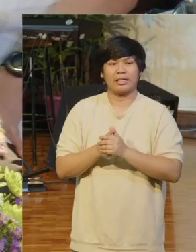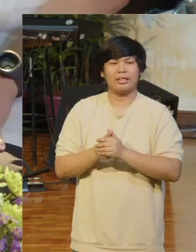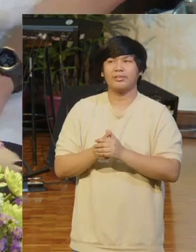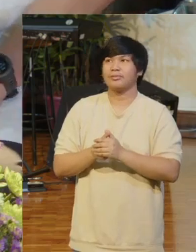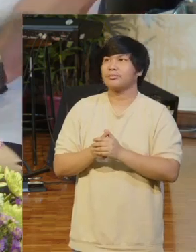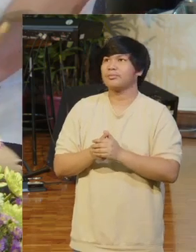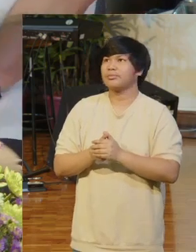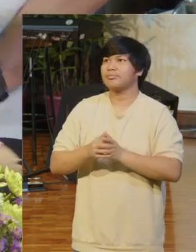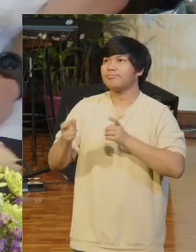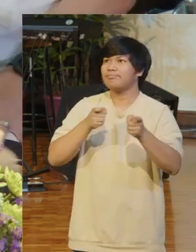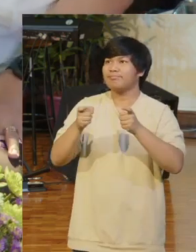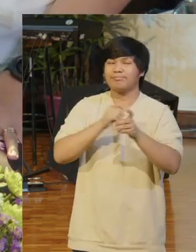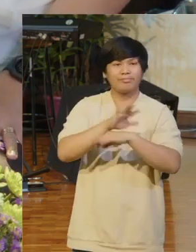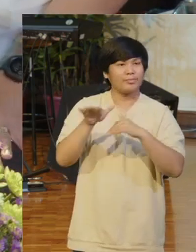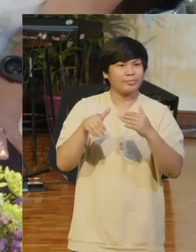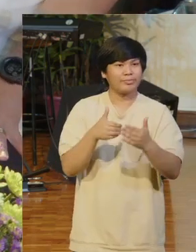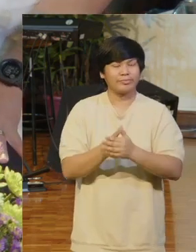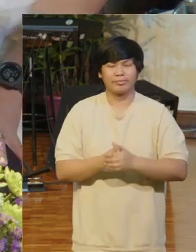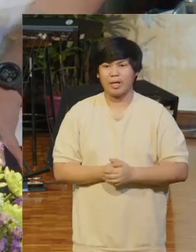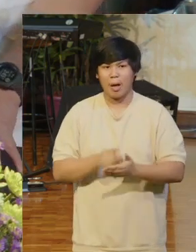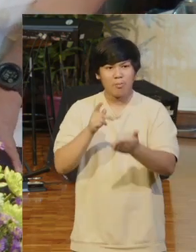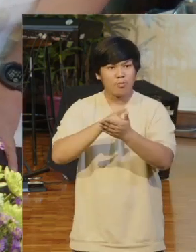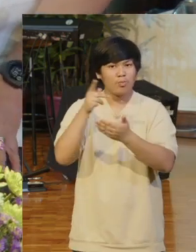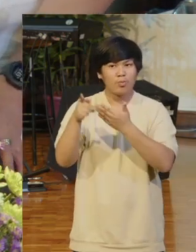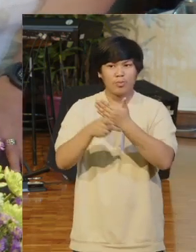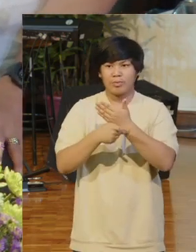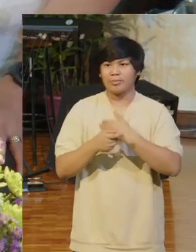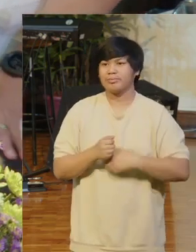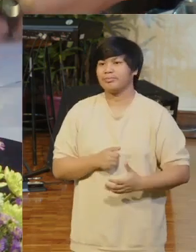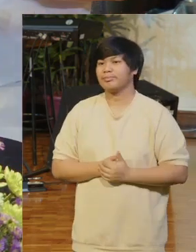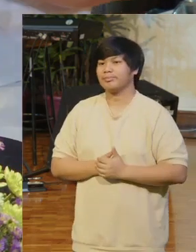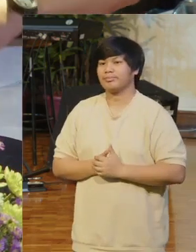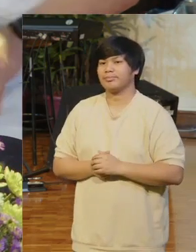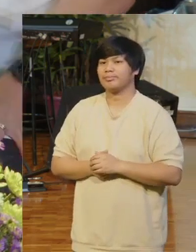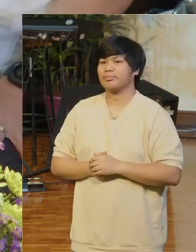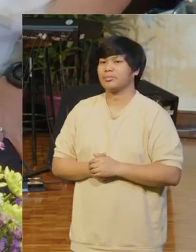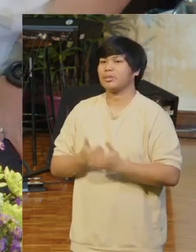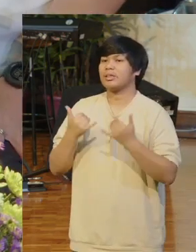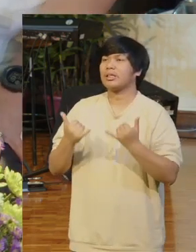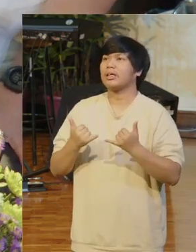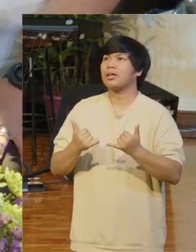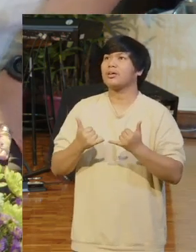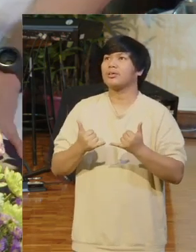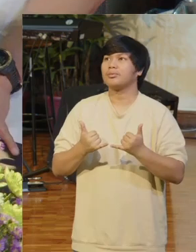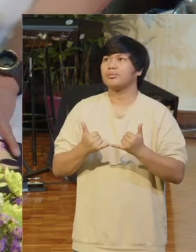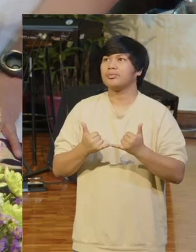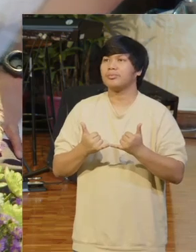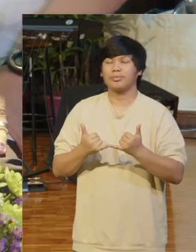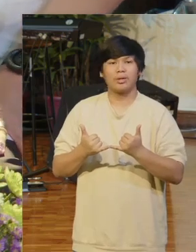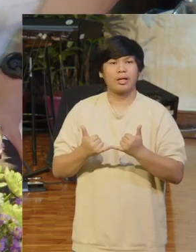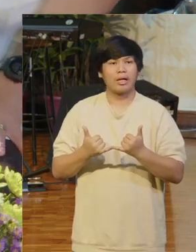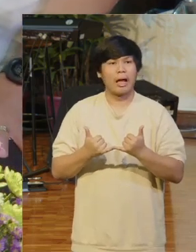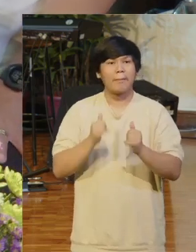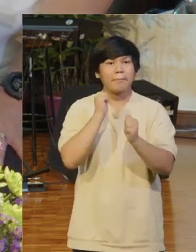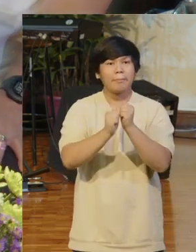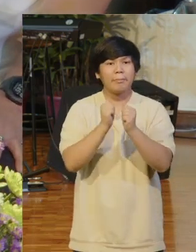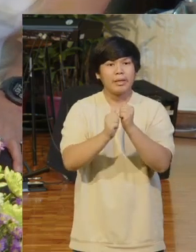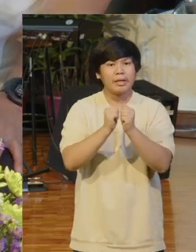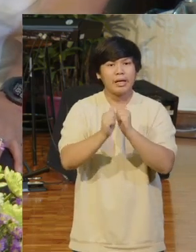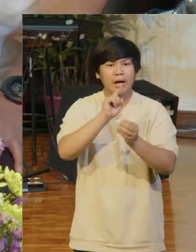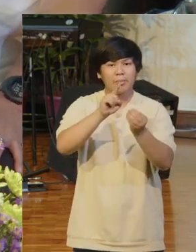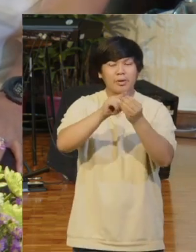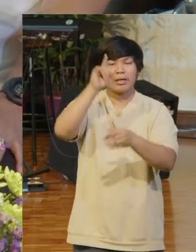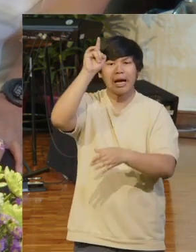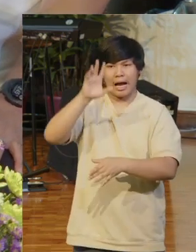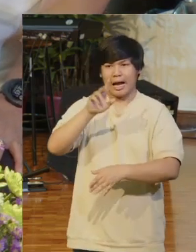kanyang paghahari sa lahat. Una, ang kahulugan ng kanyang paghahari.